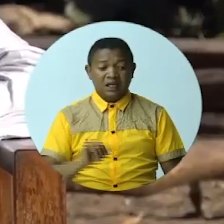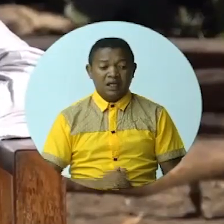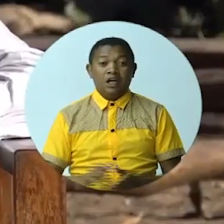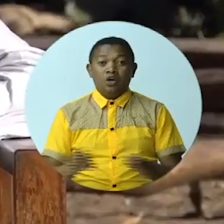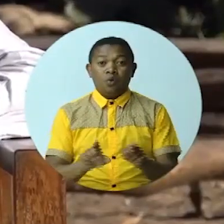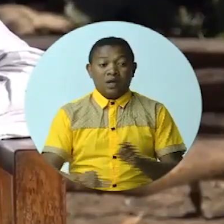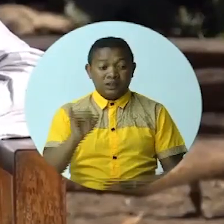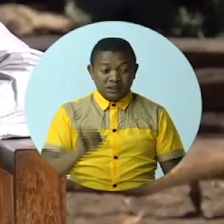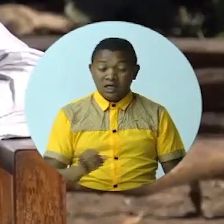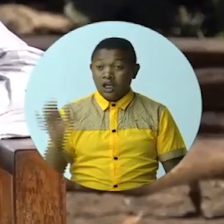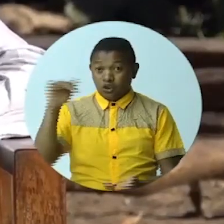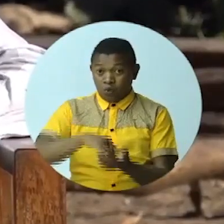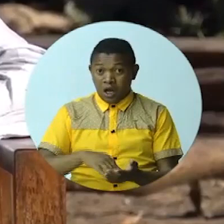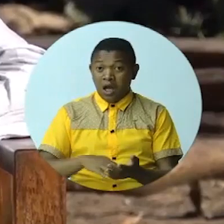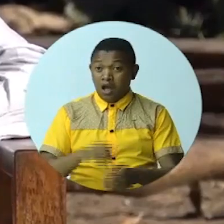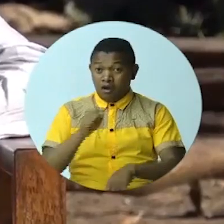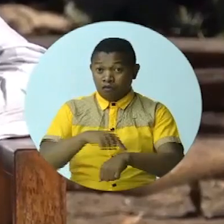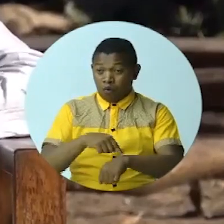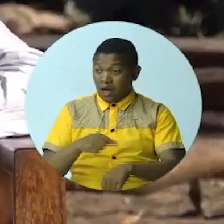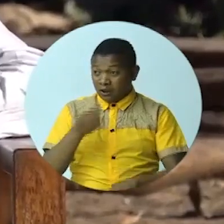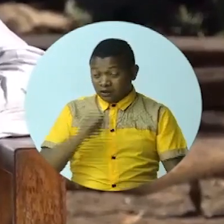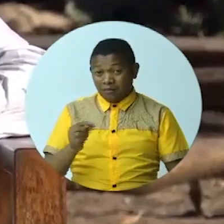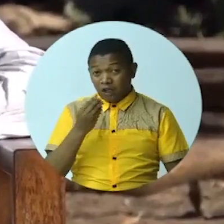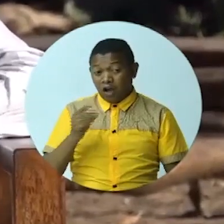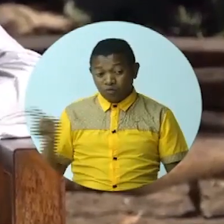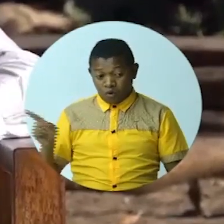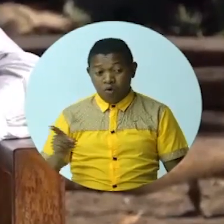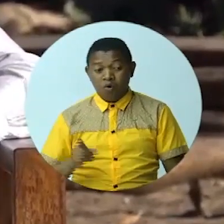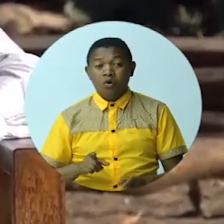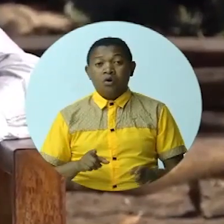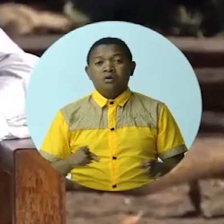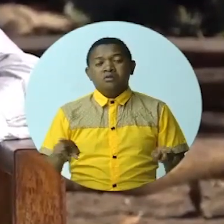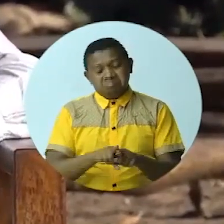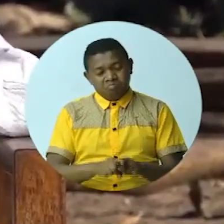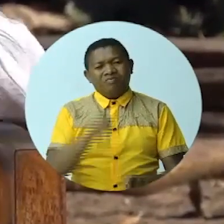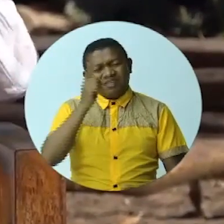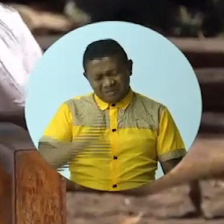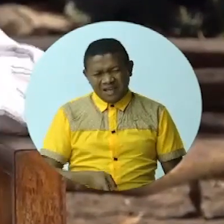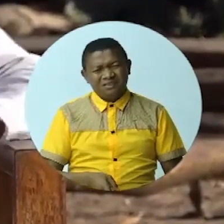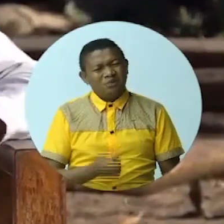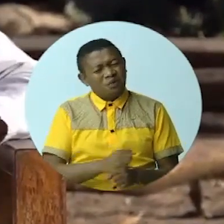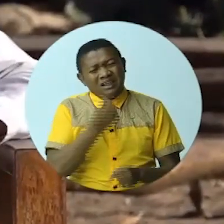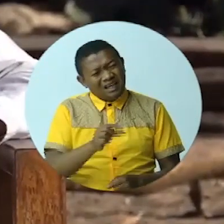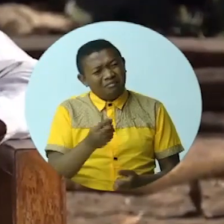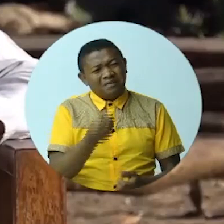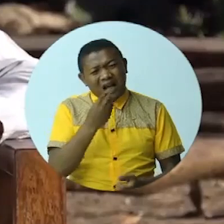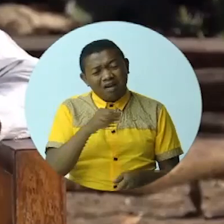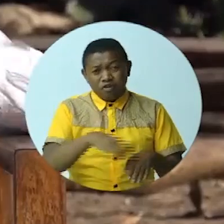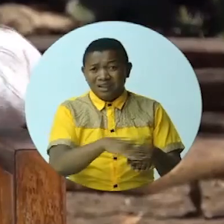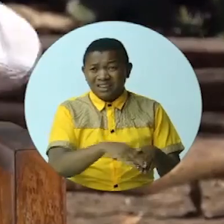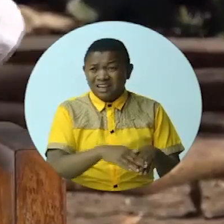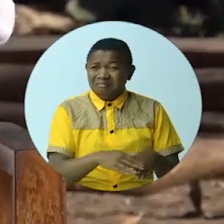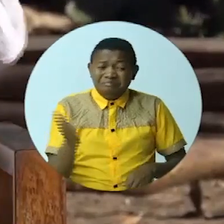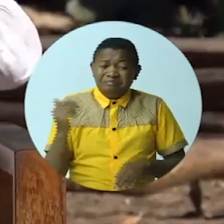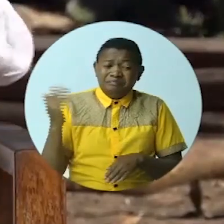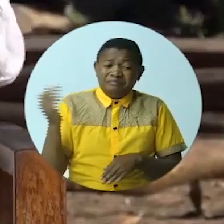tonga ohatran'izao ny tsy fanjarin-tsakafo dia manafatra sakafo avy any ivelany ny